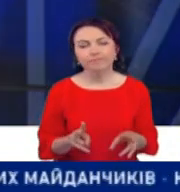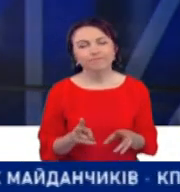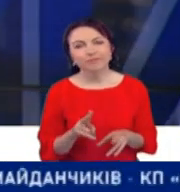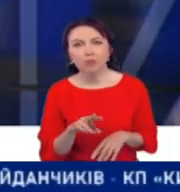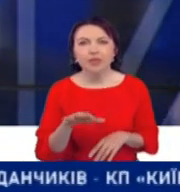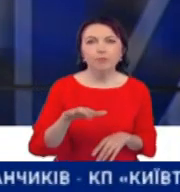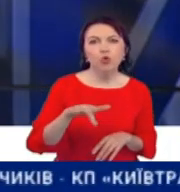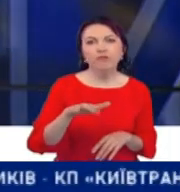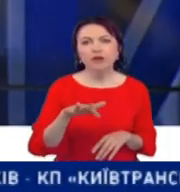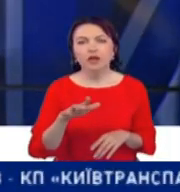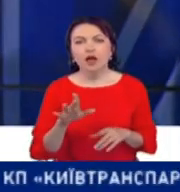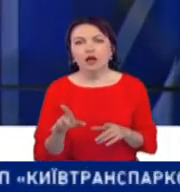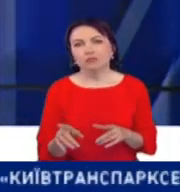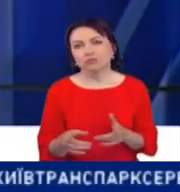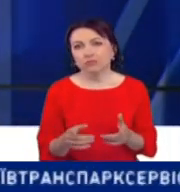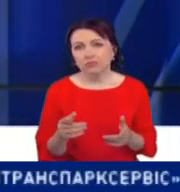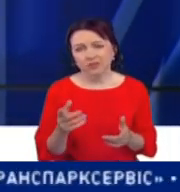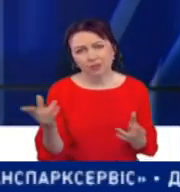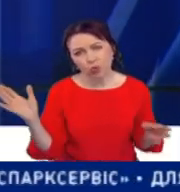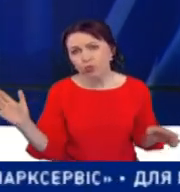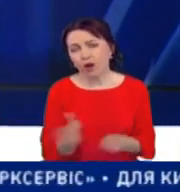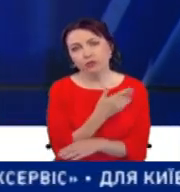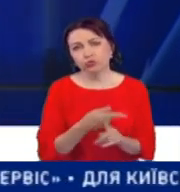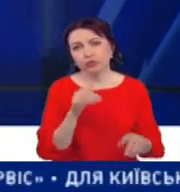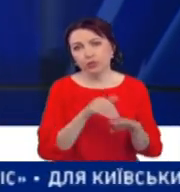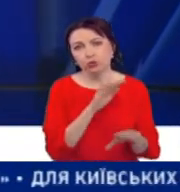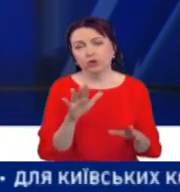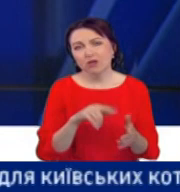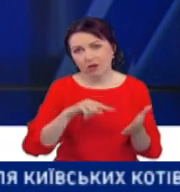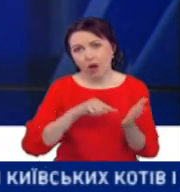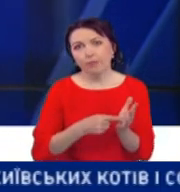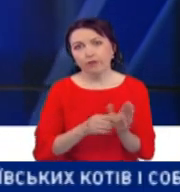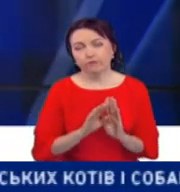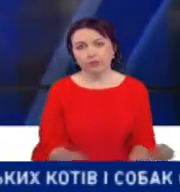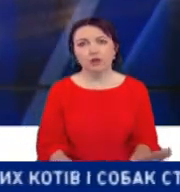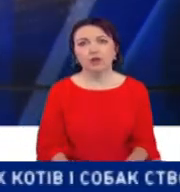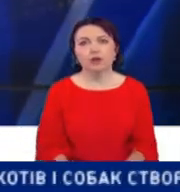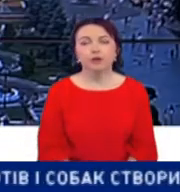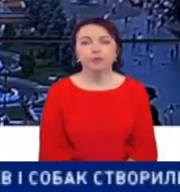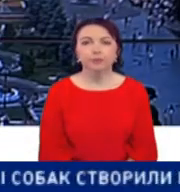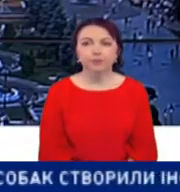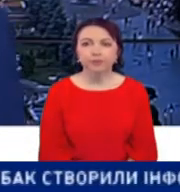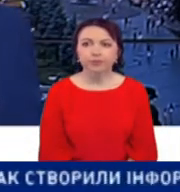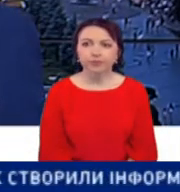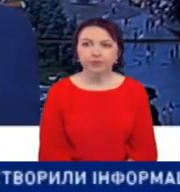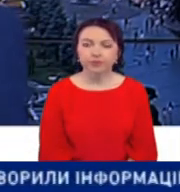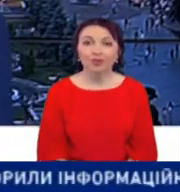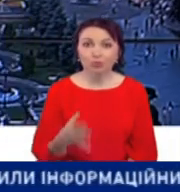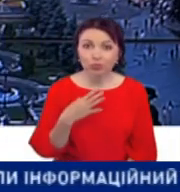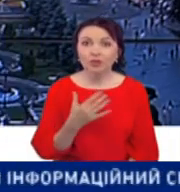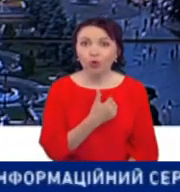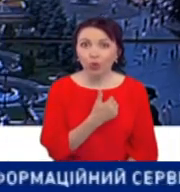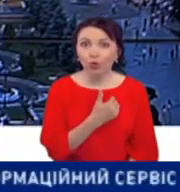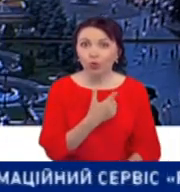недоторканності, і один раз потрібно проголосувати, зняти цю недоторканність, і на цьому крапка. Ну, тут вже ж були подвижки, бачите, але ж я